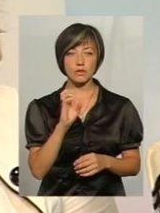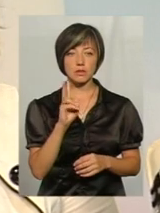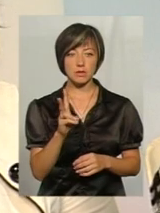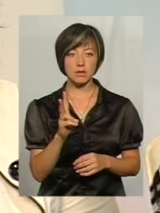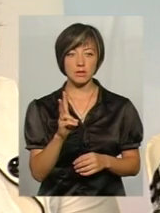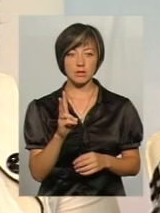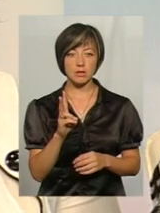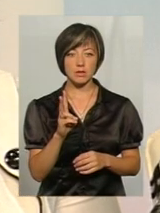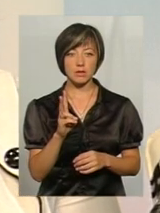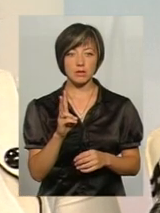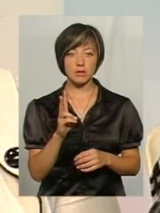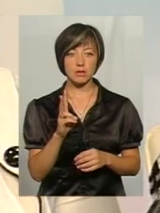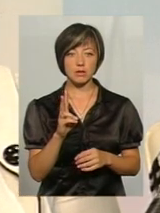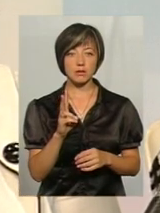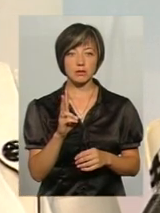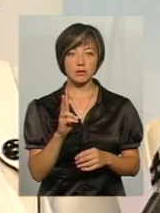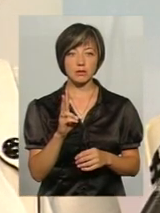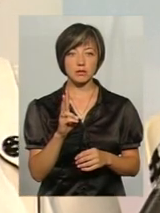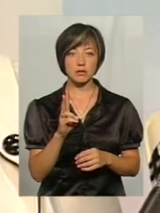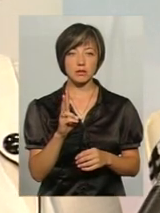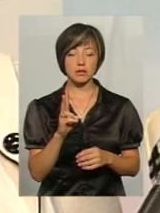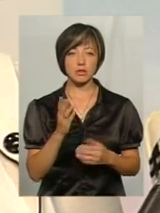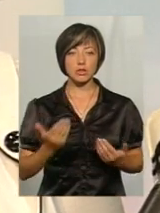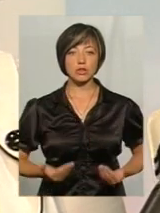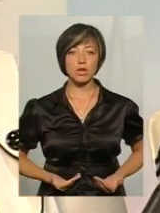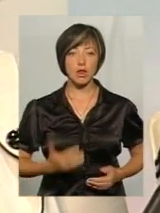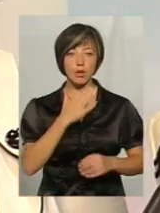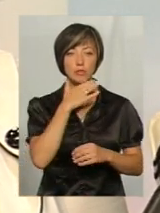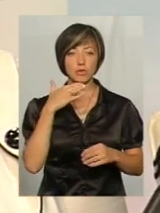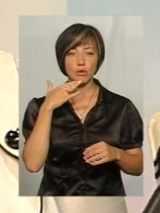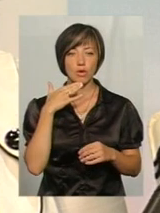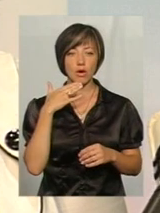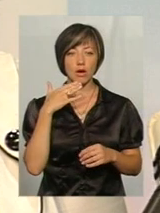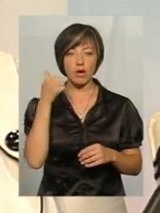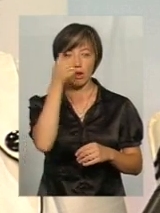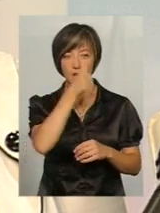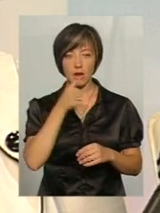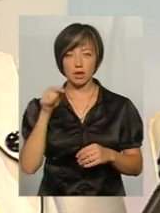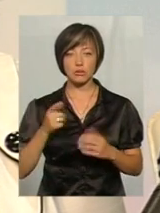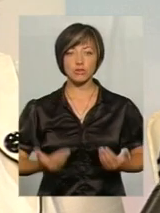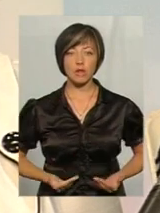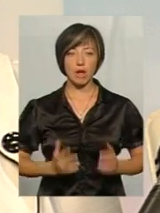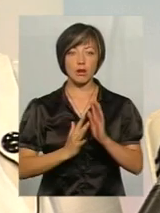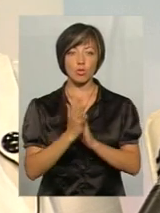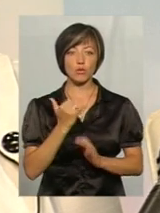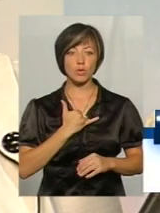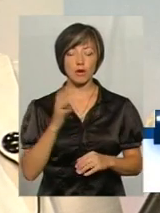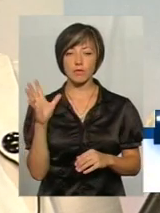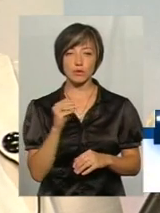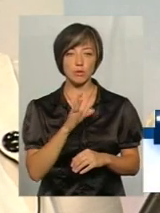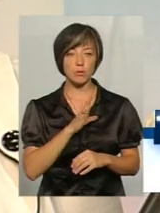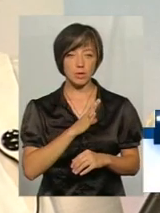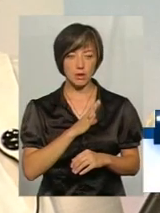буквально до цього случаю много лет. Жила, росла, у мене було все